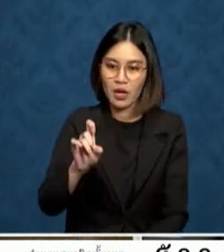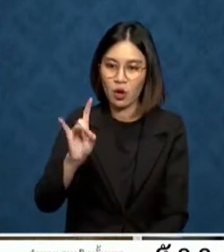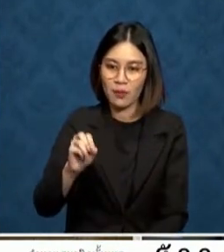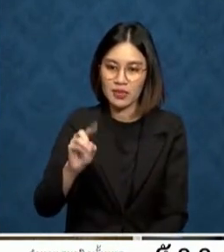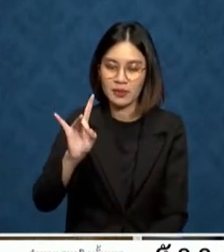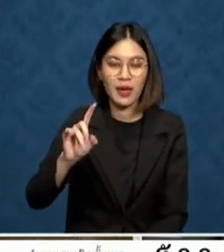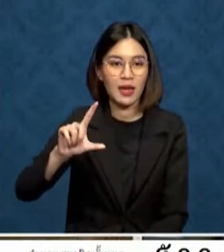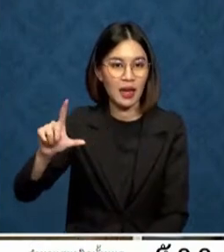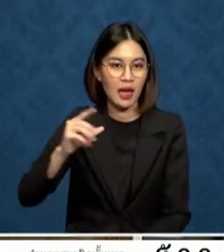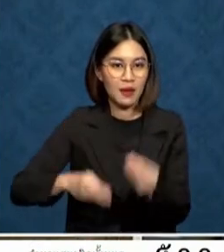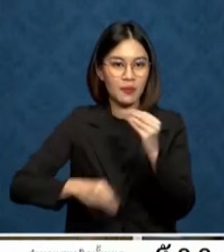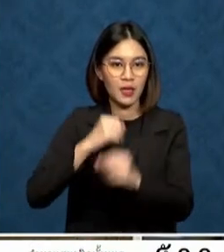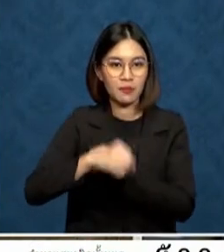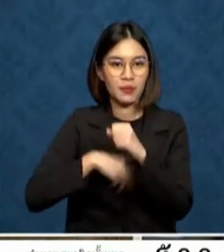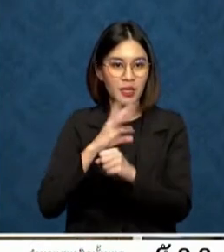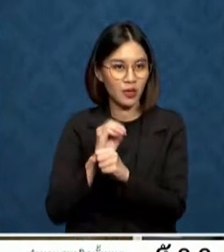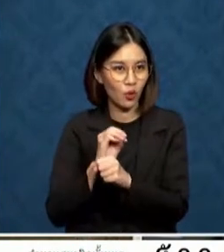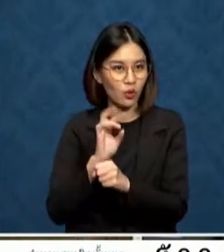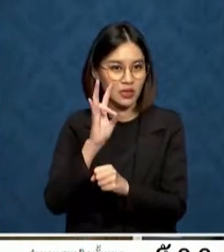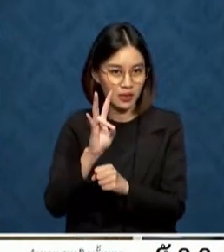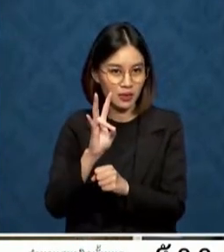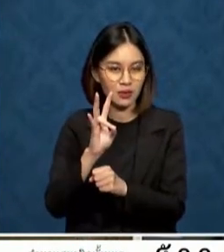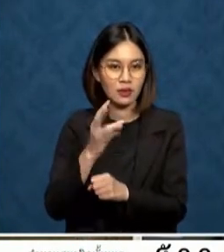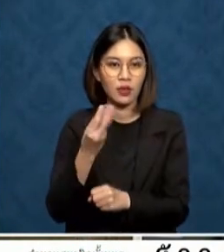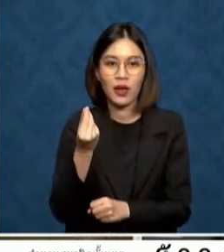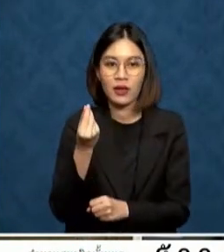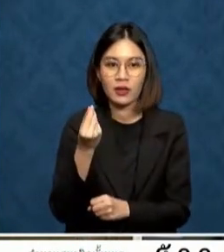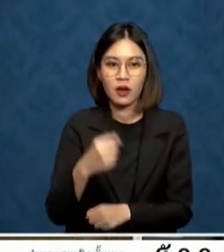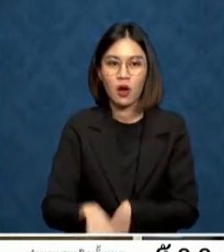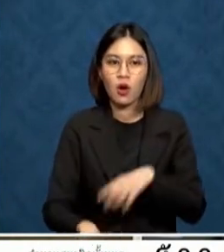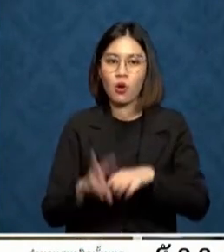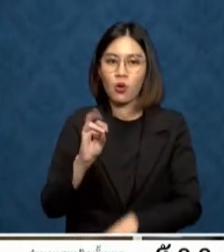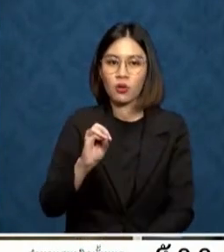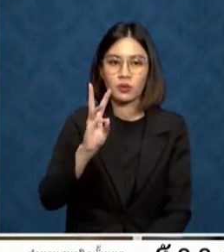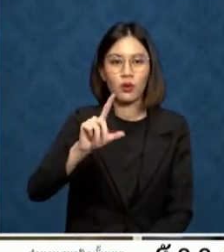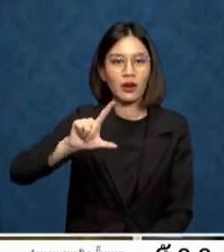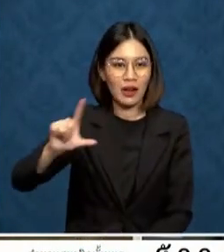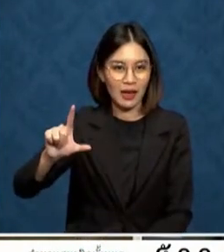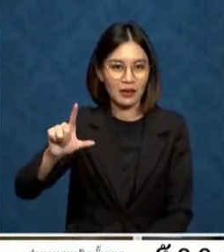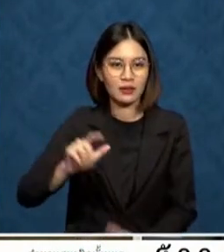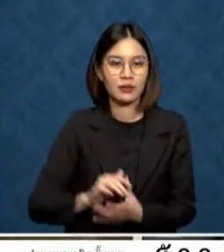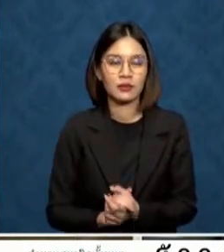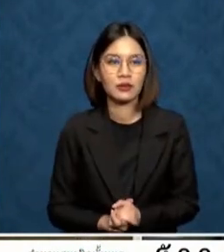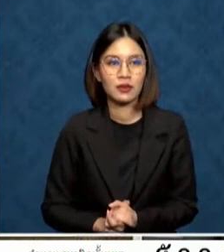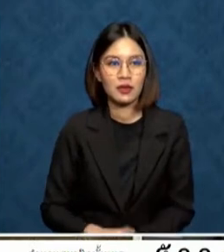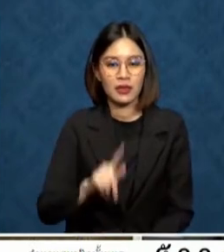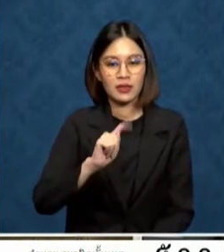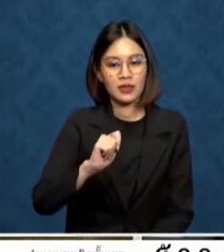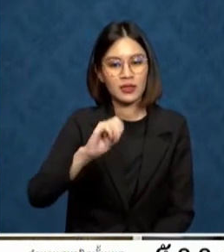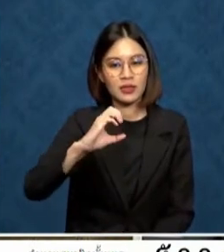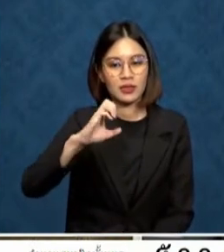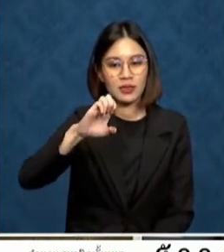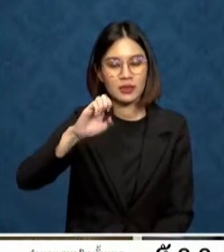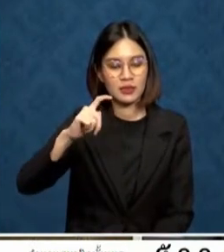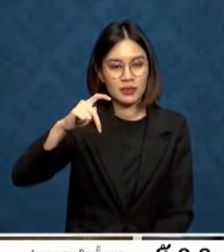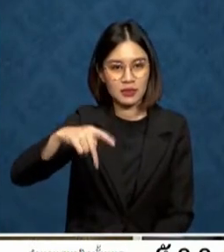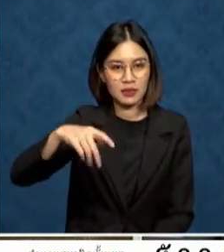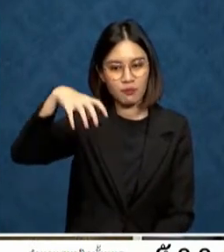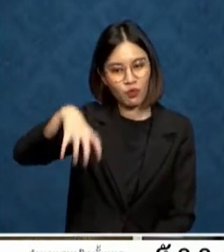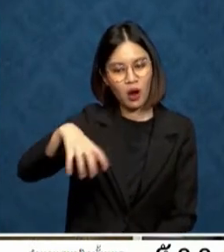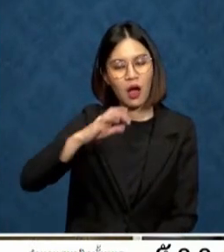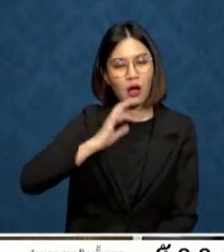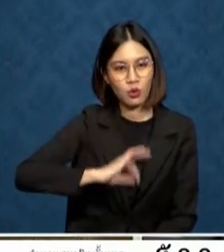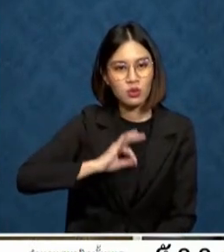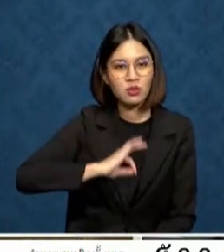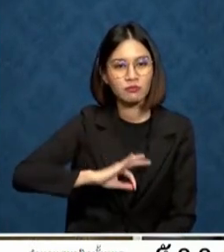ล้านบาทเพิ่มจากปี 66เอ้ยเพิ่มจากปี 67มา 66ล้านบาทนะครับ TSก็เป็นหน่วยงานที่น่าเห็นใจ